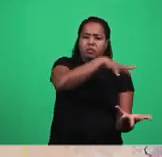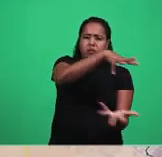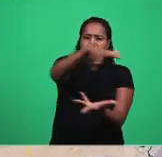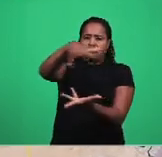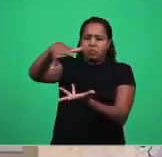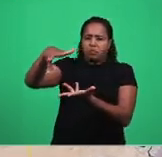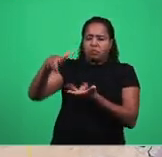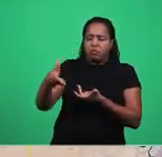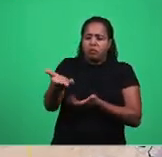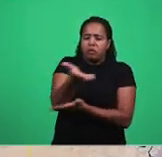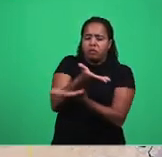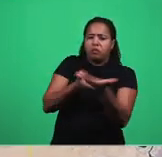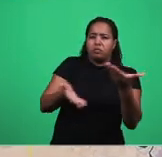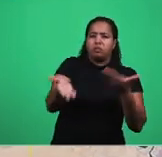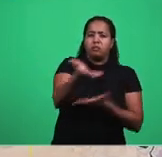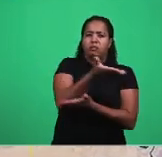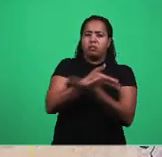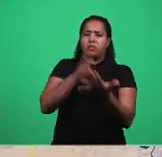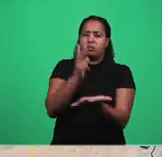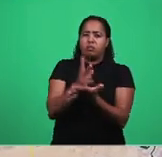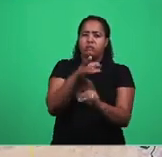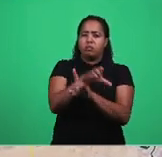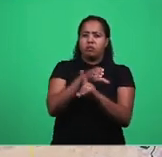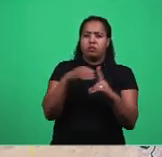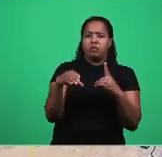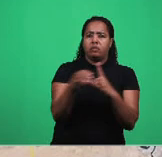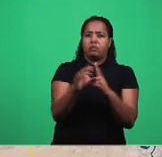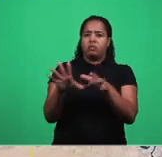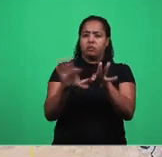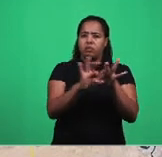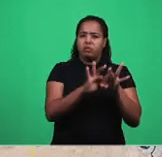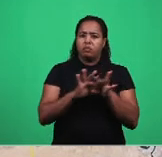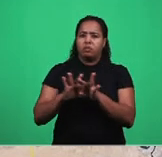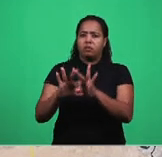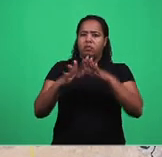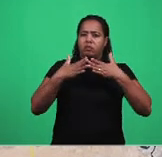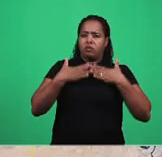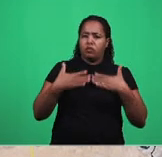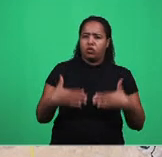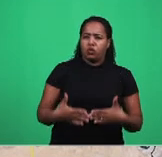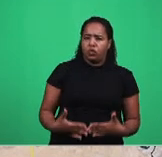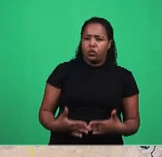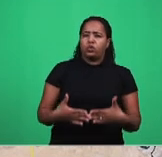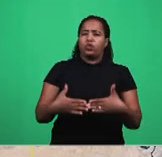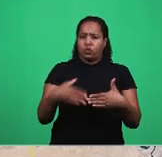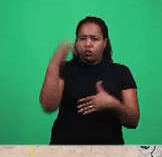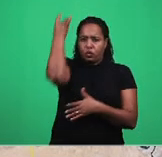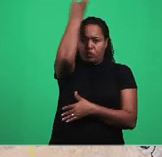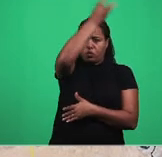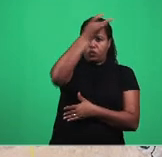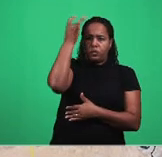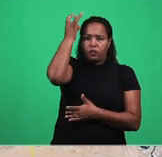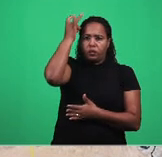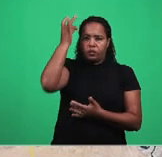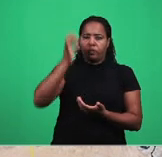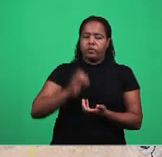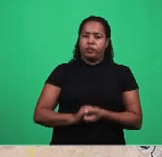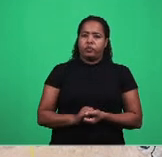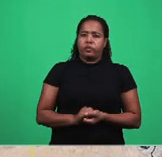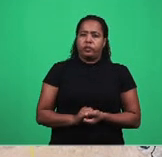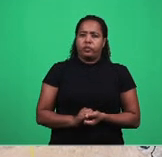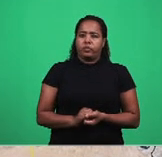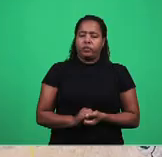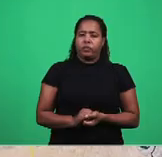de toutes les parties du monde participent d'un même culte, ensemble, dans un même corps et dans un même